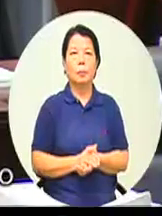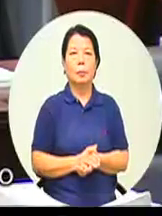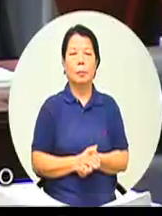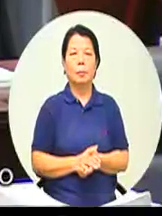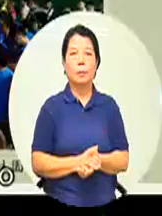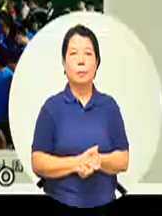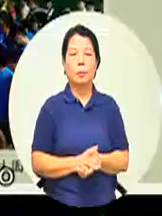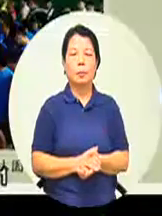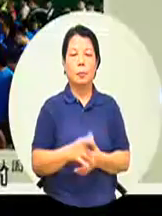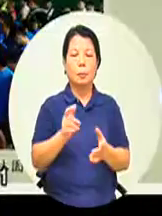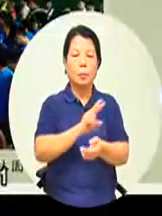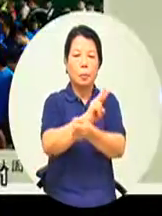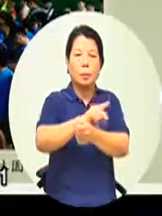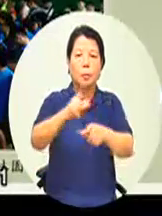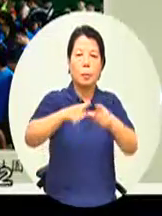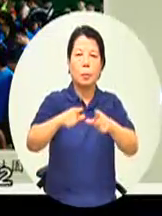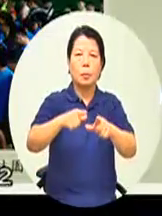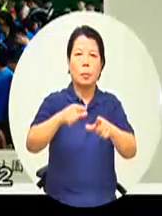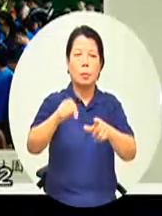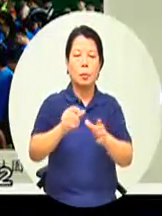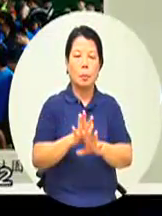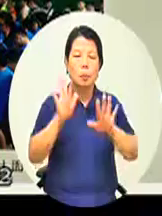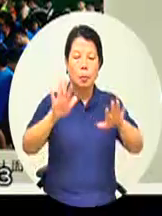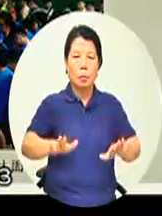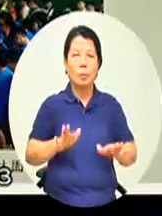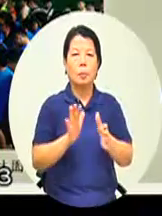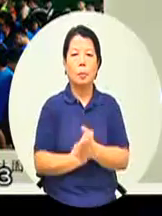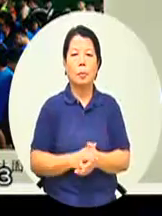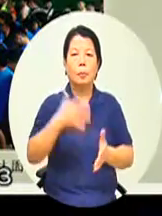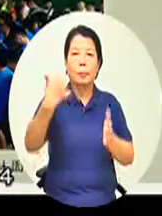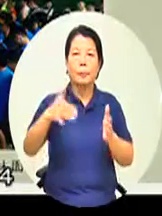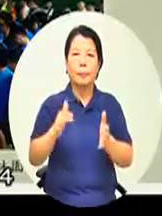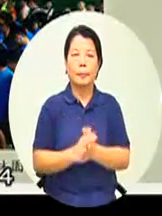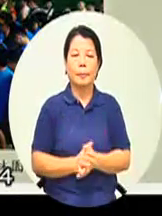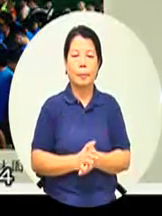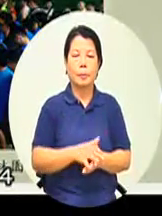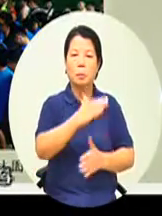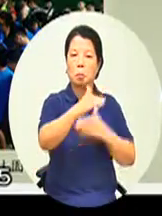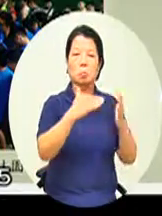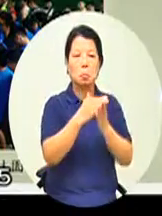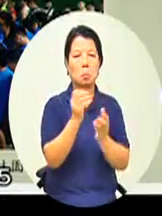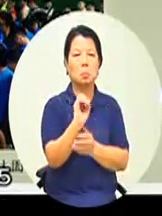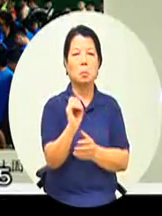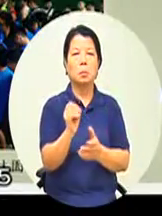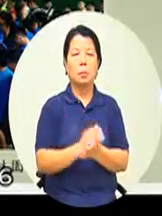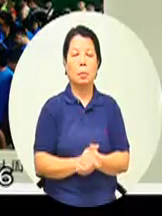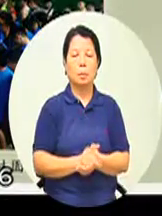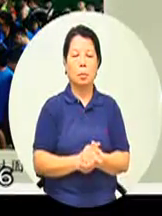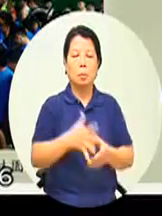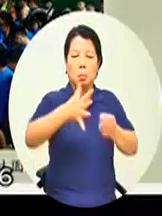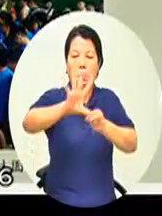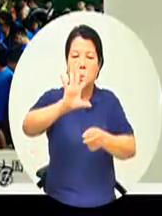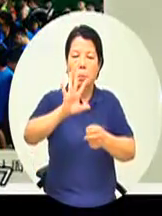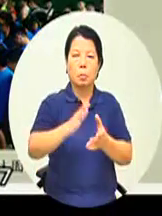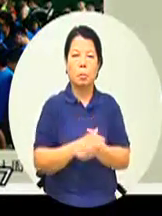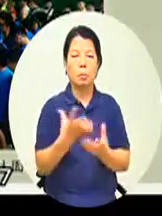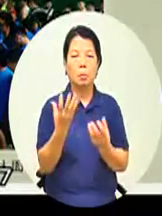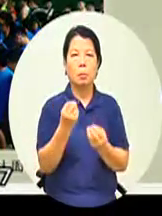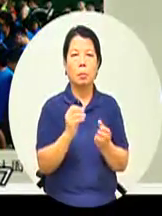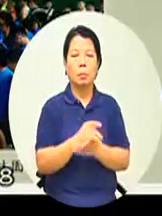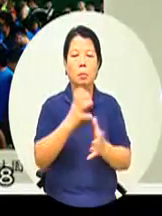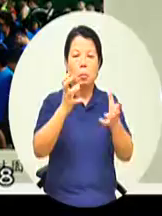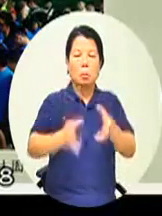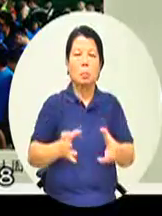在林园目前还没有一所学校，包括林园高中都还没有设